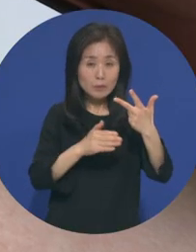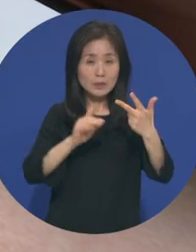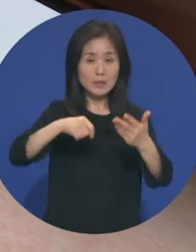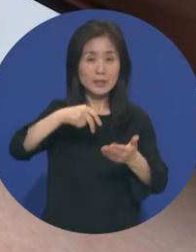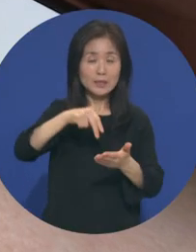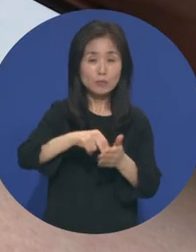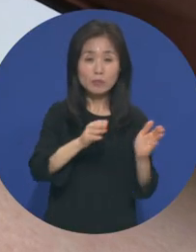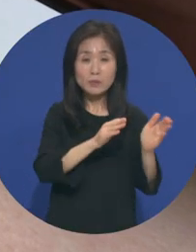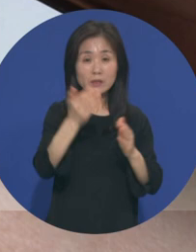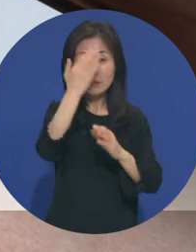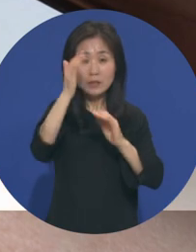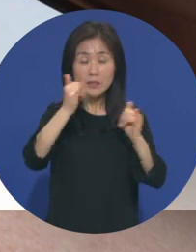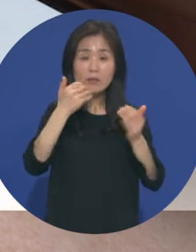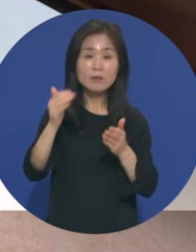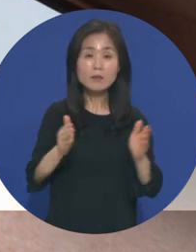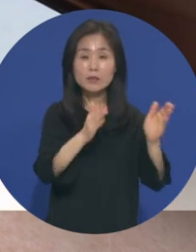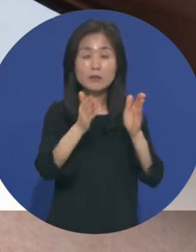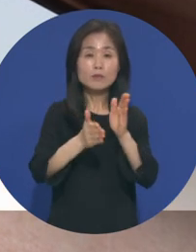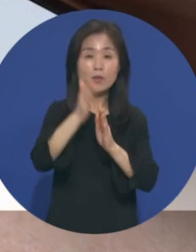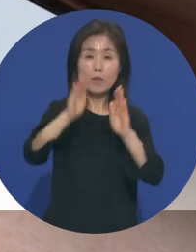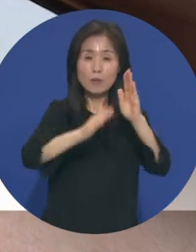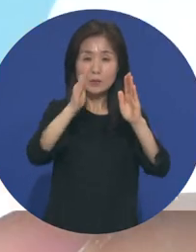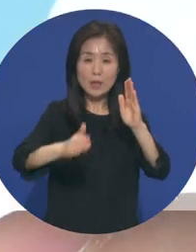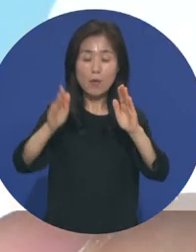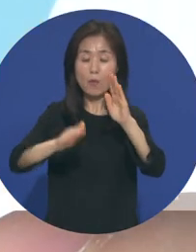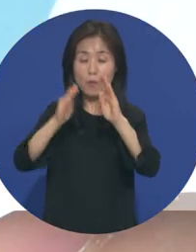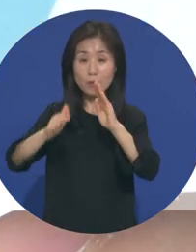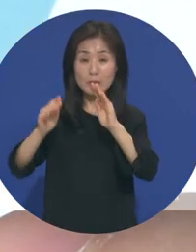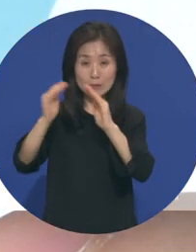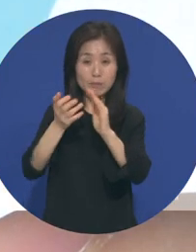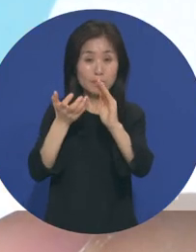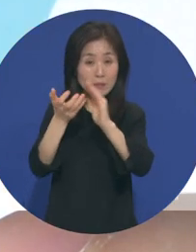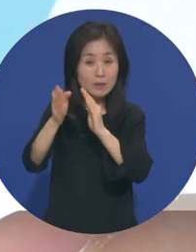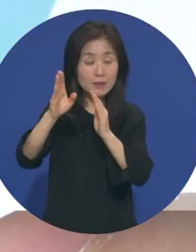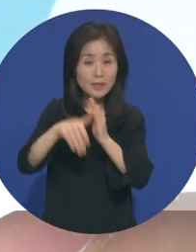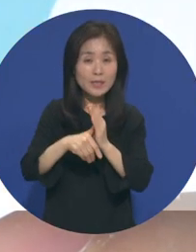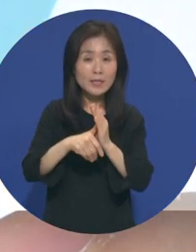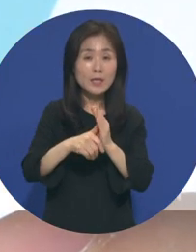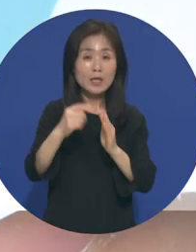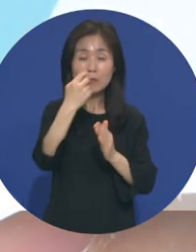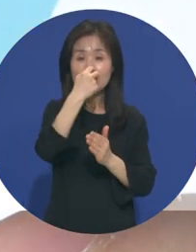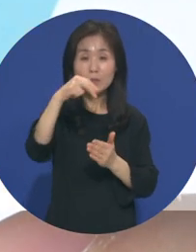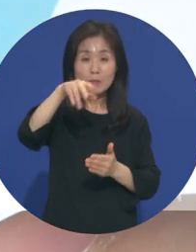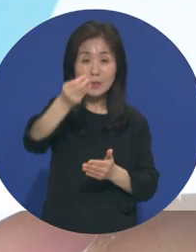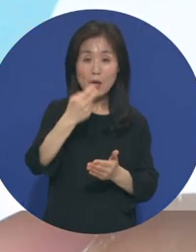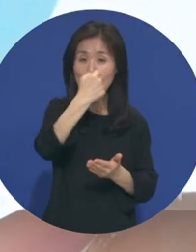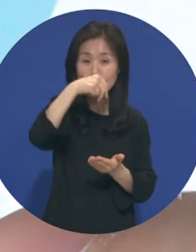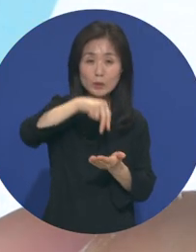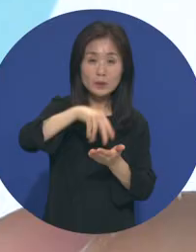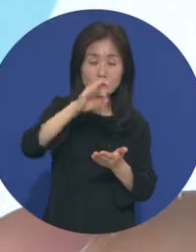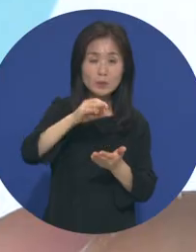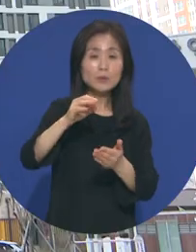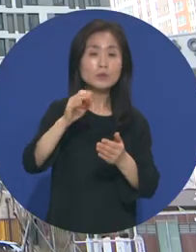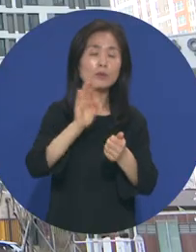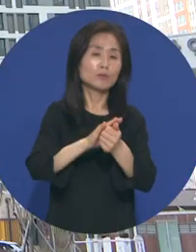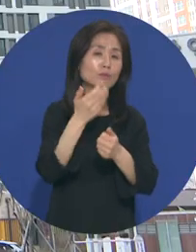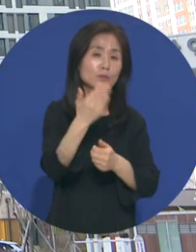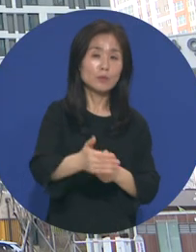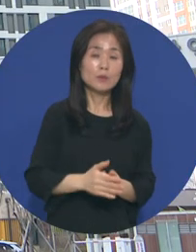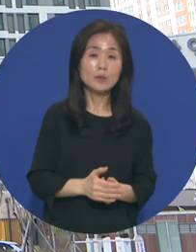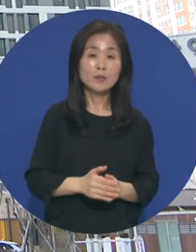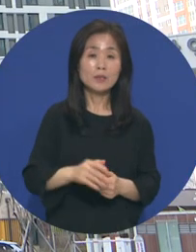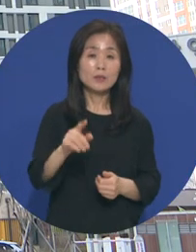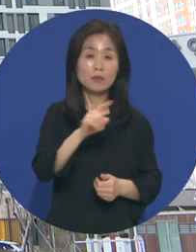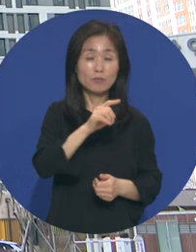자립 준비 청년이 경기주택 도시공사 공공 임대 주택에 입주할 경우 임대 보증금 전액을 도비로 지원합니다 전국